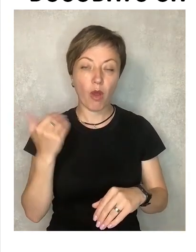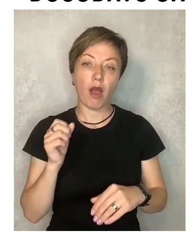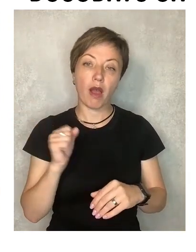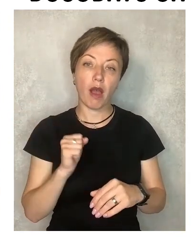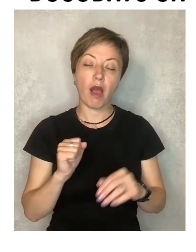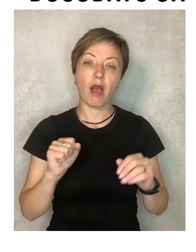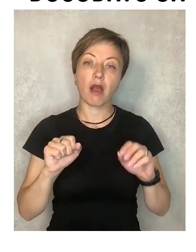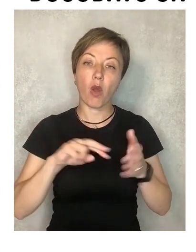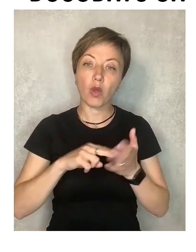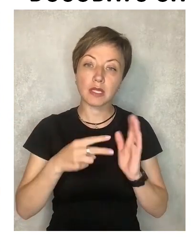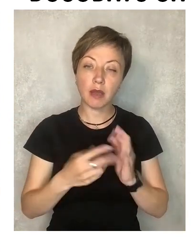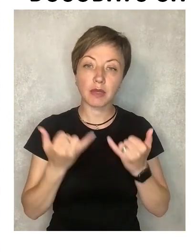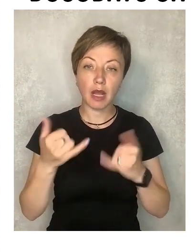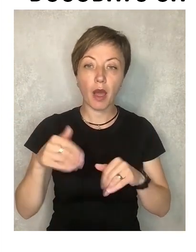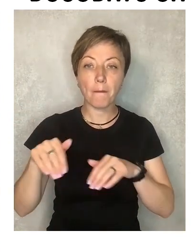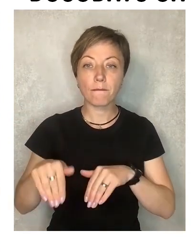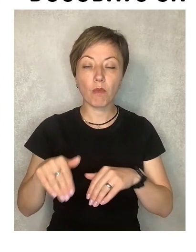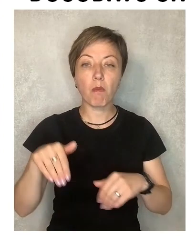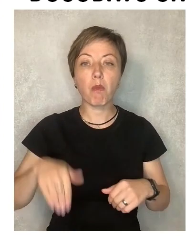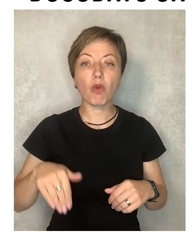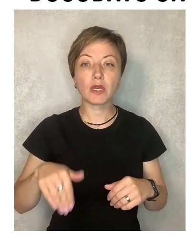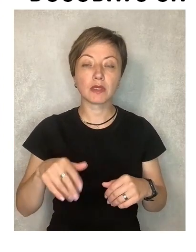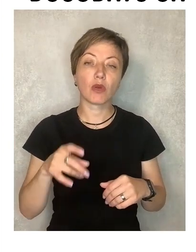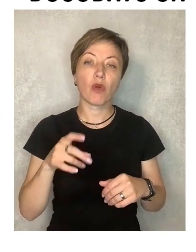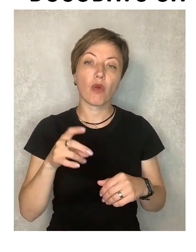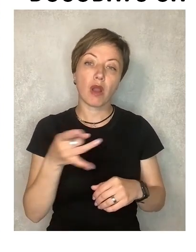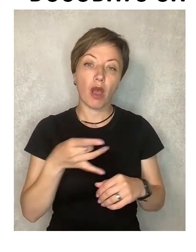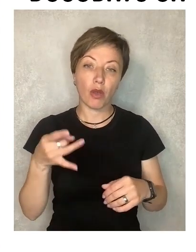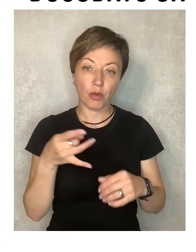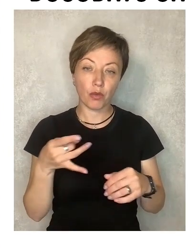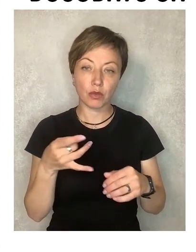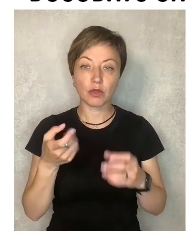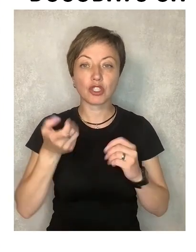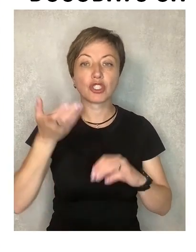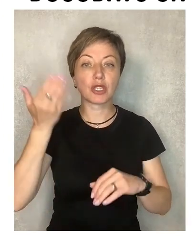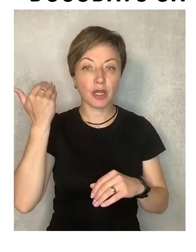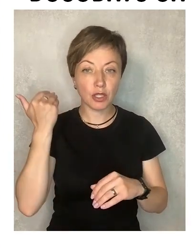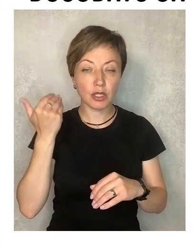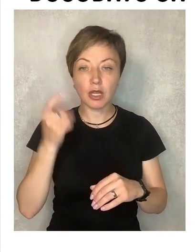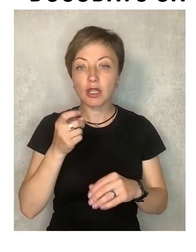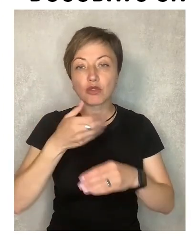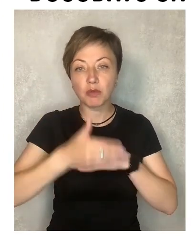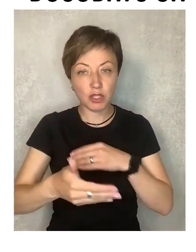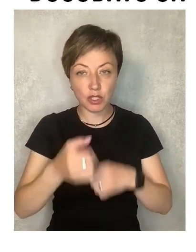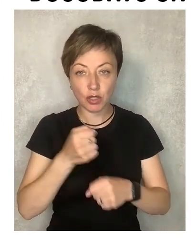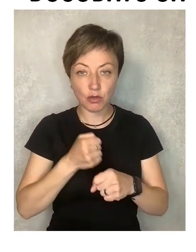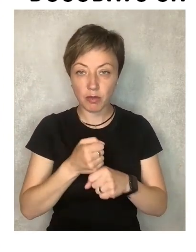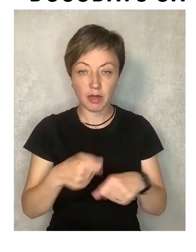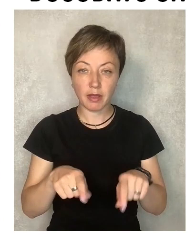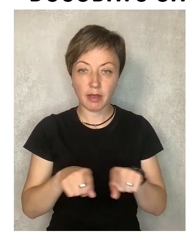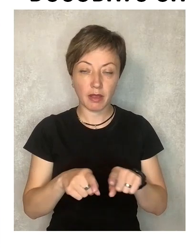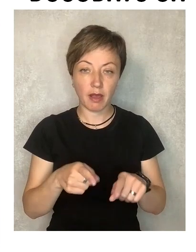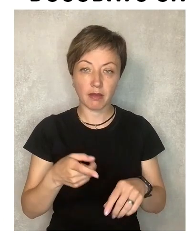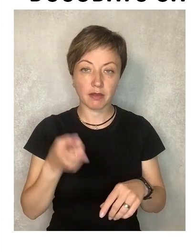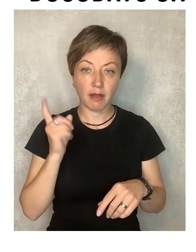для Подільського району, де ми зараз, до речі, знаходимось, трохи раніше, трохи пізніше розроблялась, не так давно. І